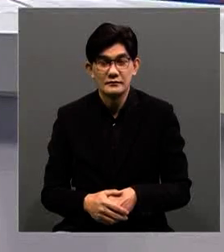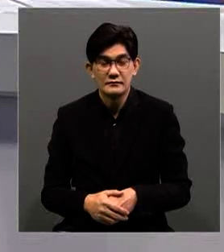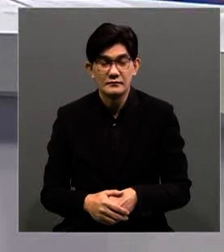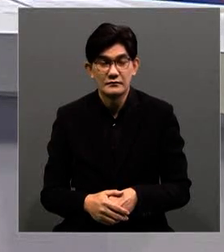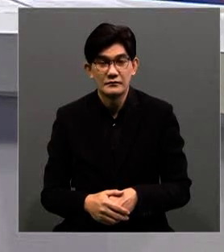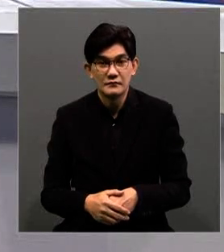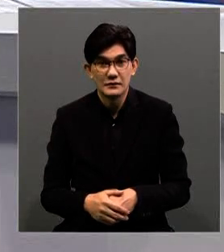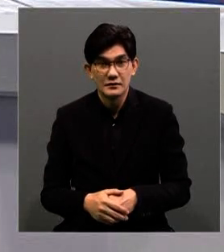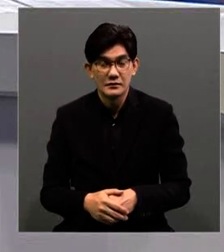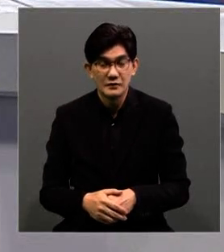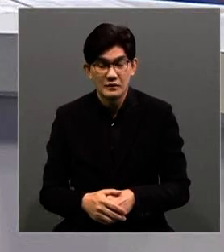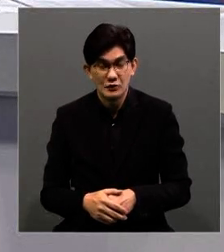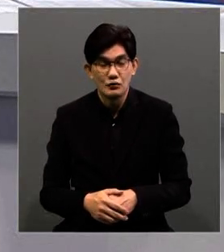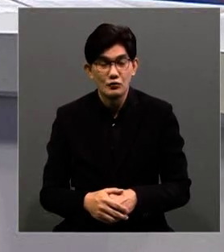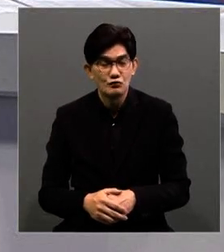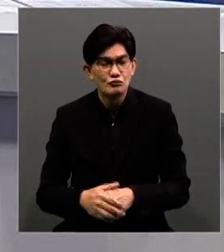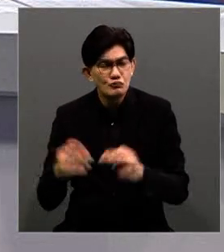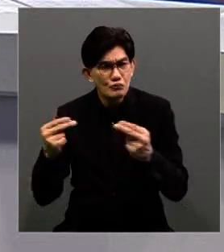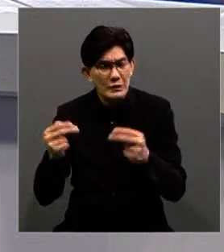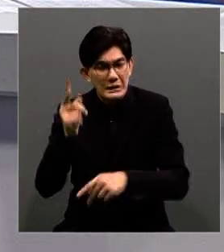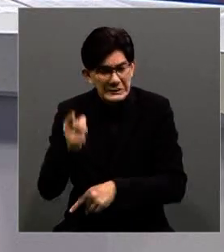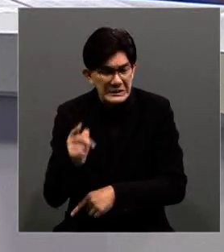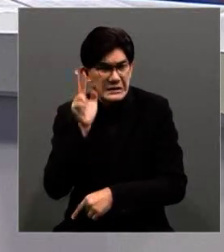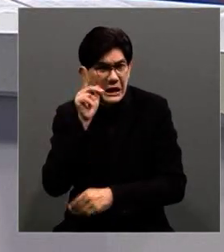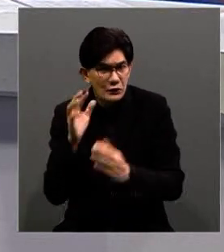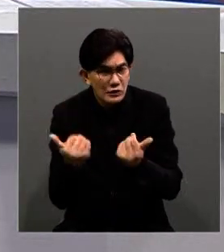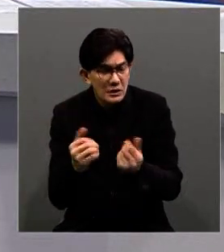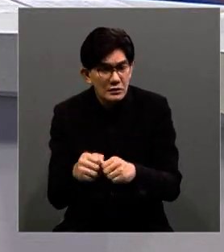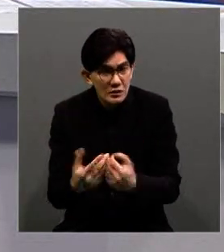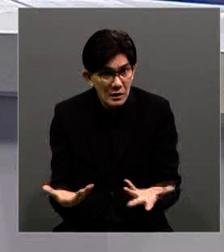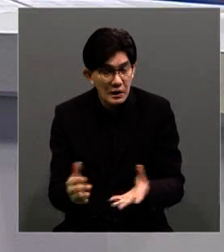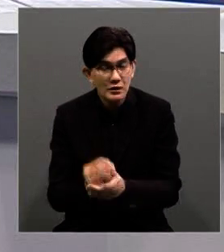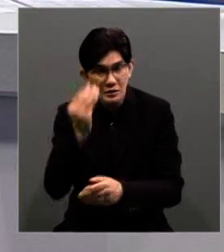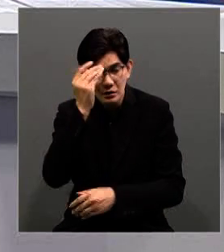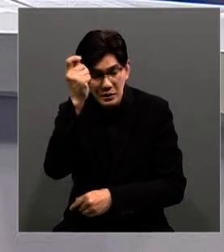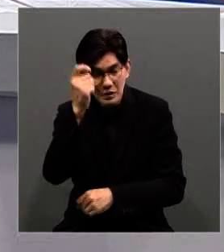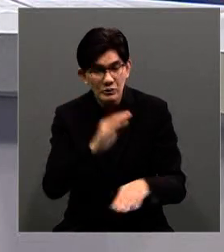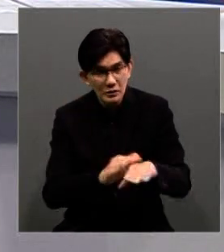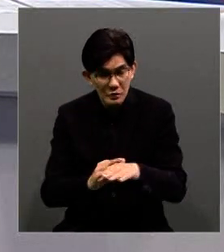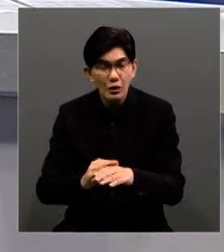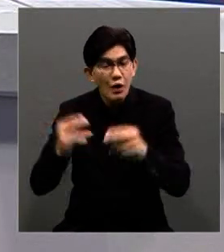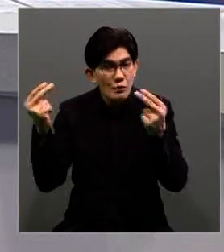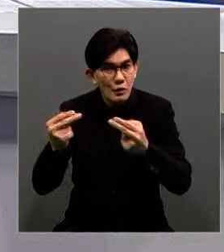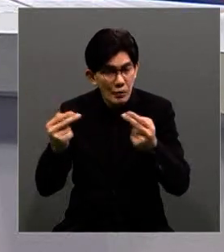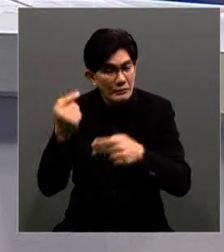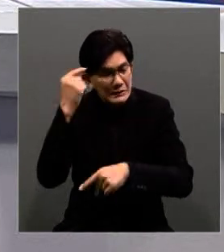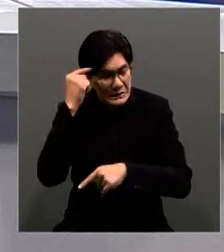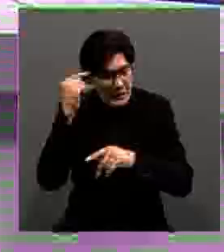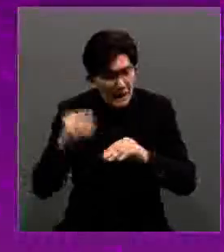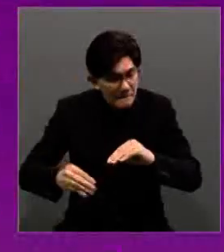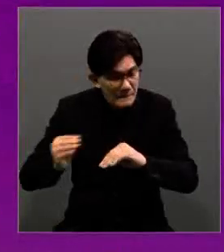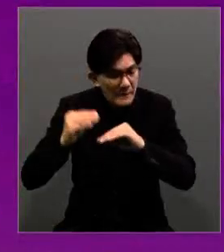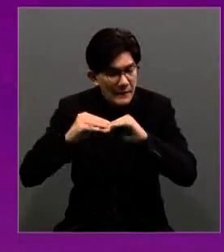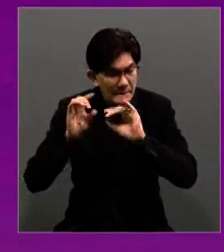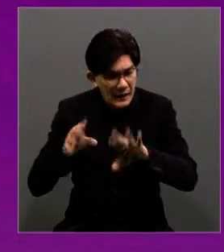ไปอัปเดตสถานการณ์ในพื้นที่ความขัดแย้งจริงๆบ้างนะครับล่าสุดในทางอิสราเอลออกมาเตือนนะครับว่าการสู้รบเนี่ยอาจจะขยายวงไม่